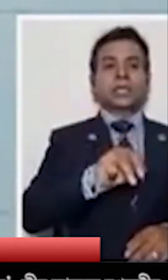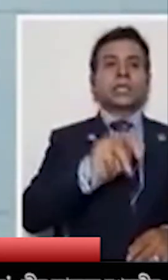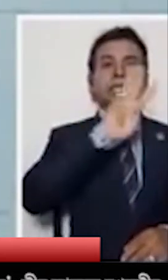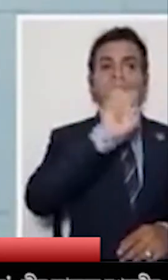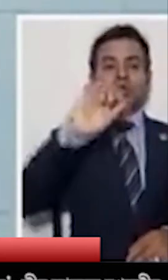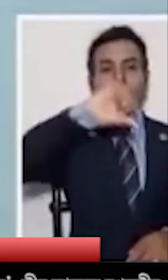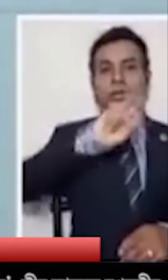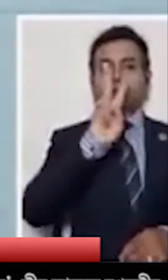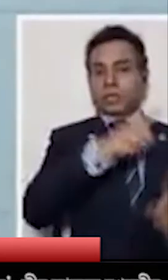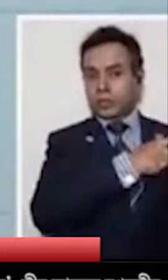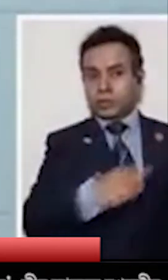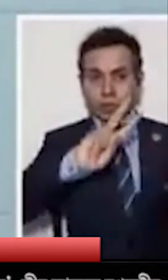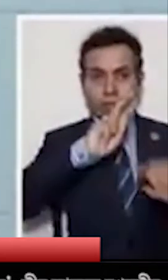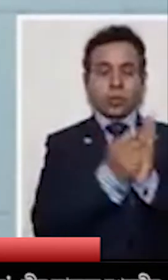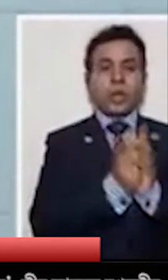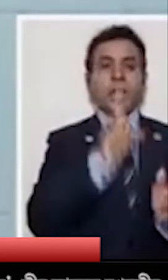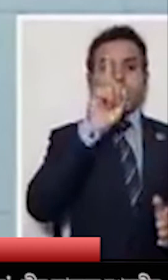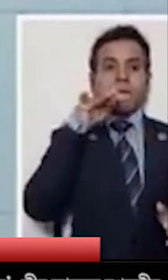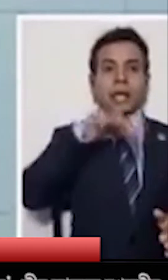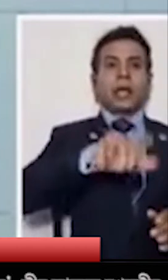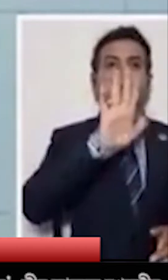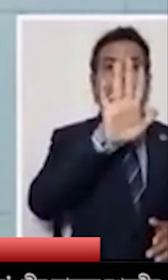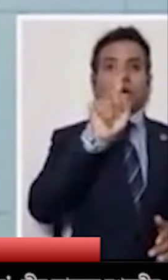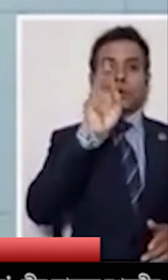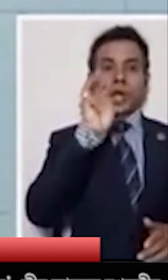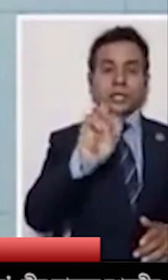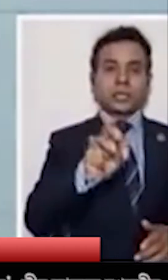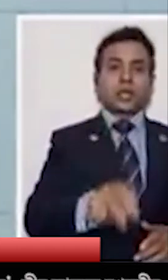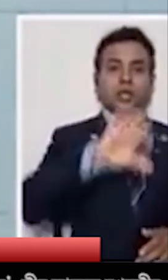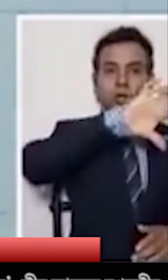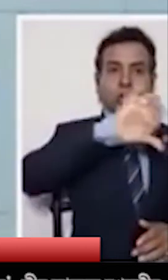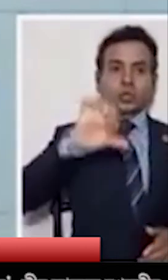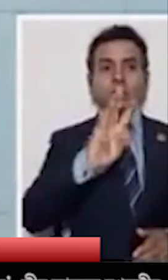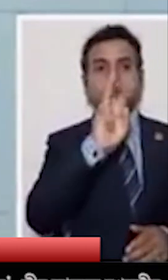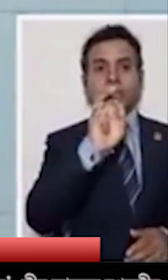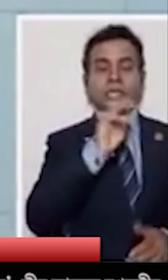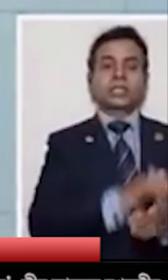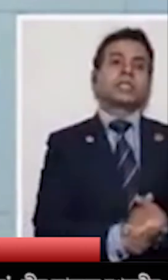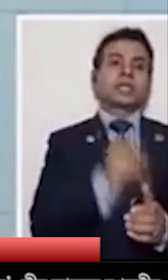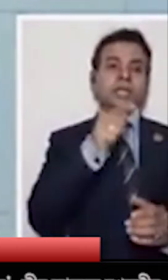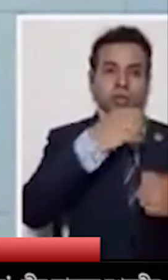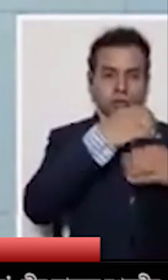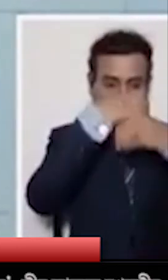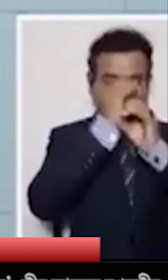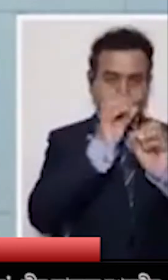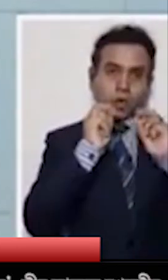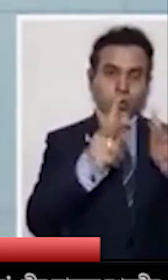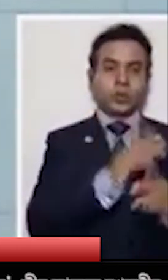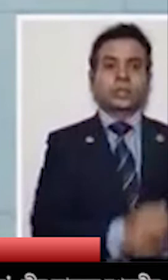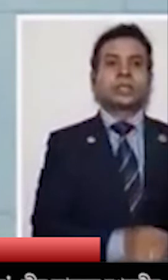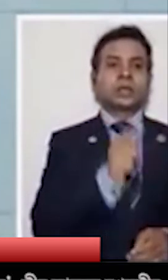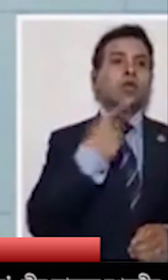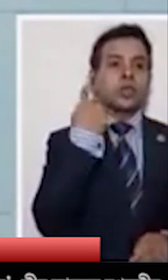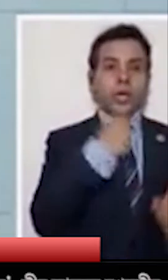১৫১৯৩০টি। এই ৪১টি ল্যাবে যা আমরা নমুনা পরীক্ষা করেছি গত ২৪ ঘন্টায়, তাতে নতুন করে ২৪